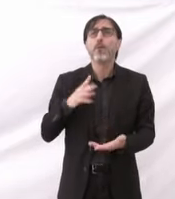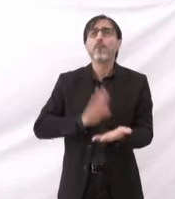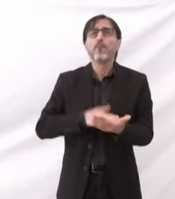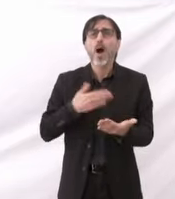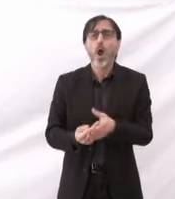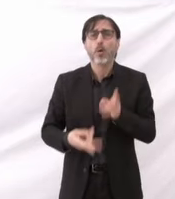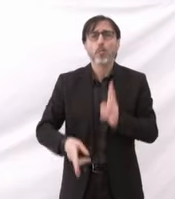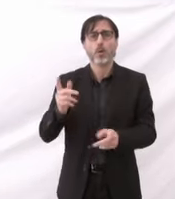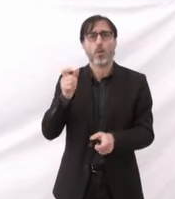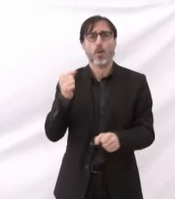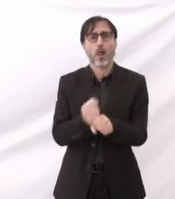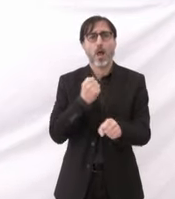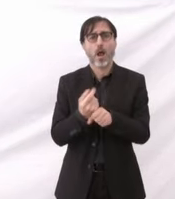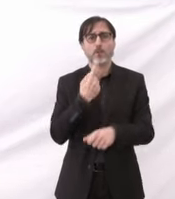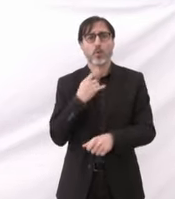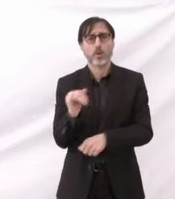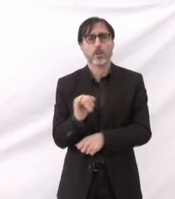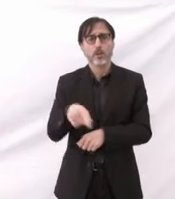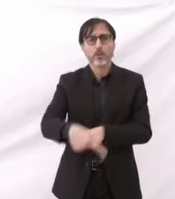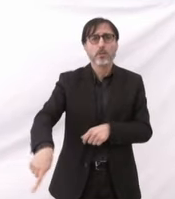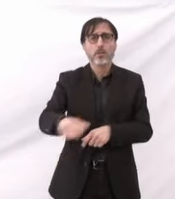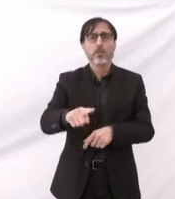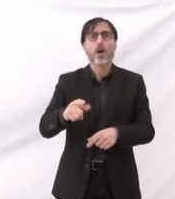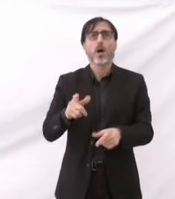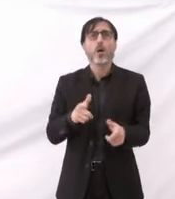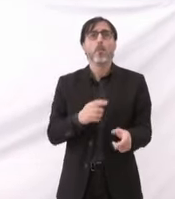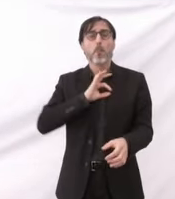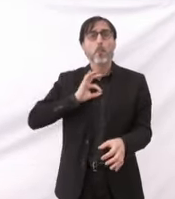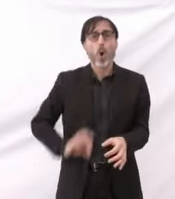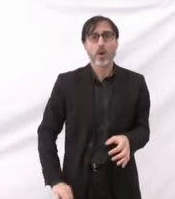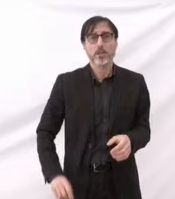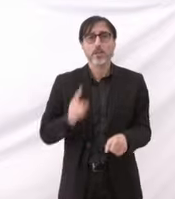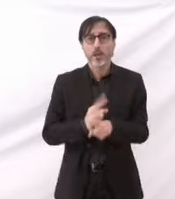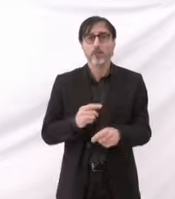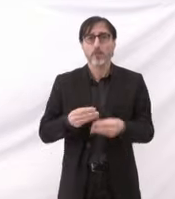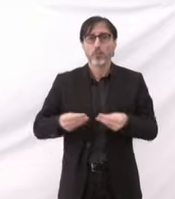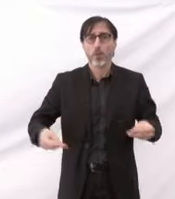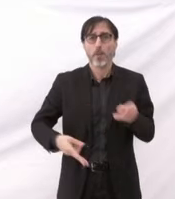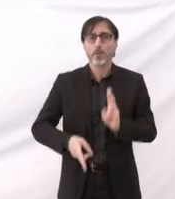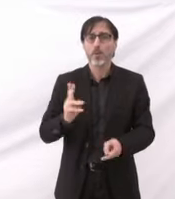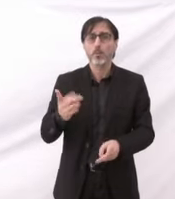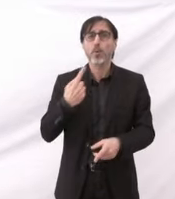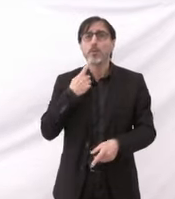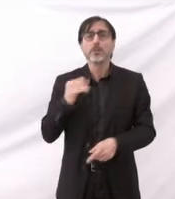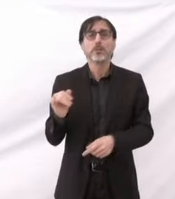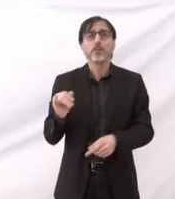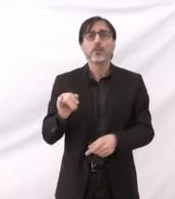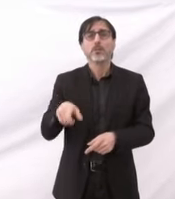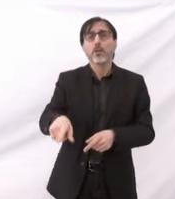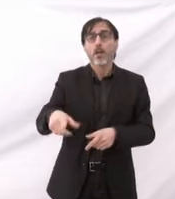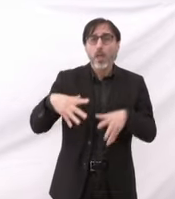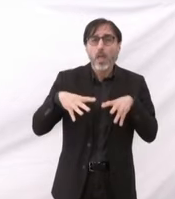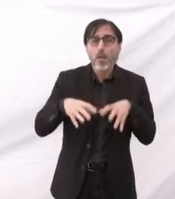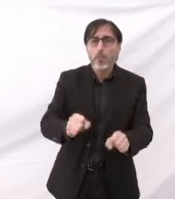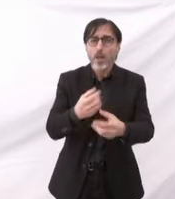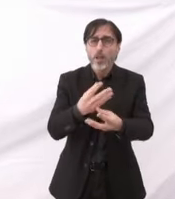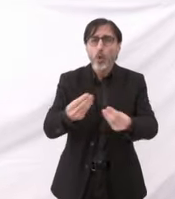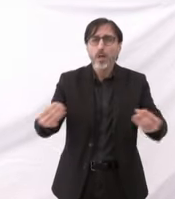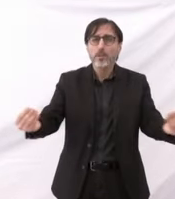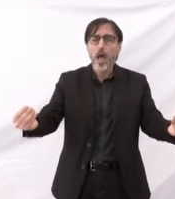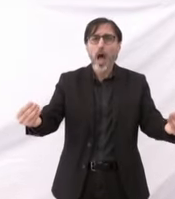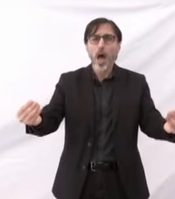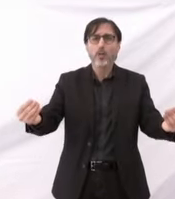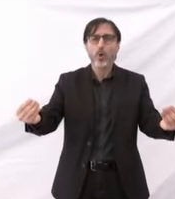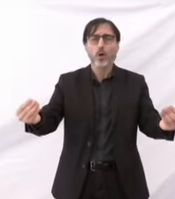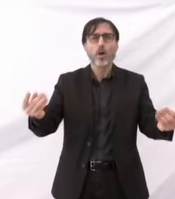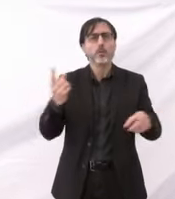lavorando, si diano maggiori strumenti alle forze di polizia, a quegli organismi che sono fortemente impegnati, a